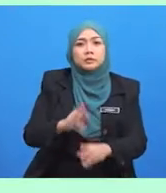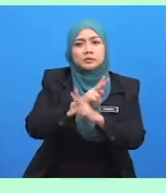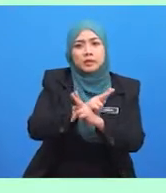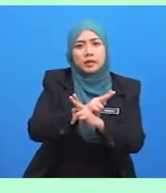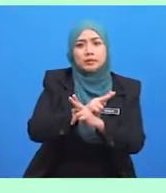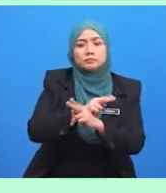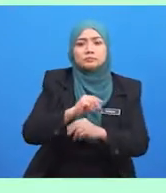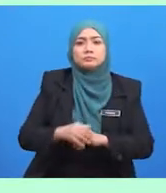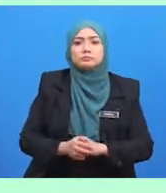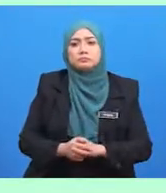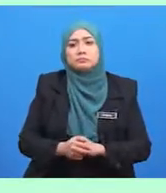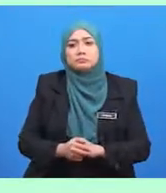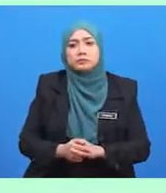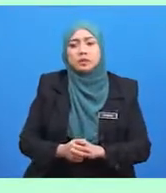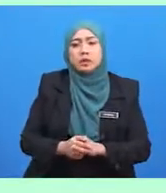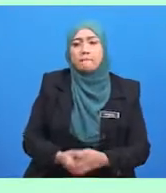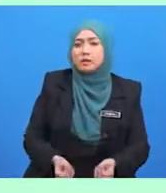dan mengatasi masalah lambakan.